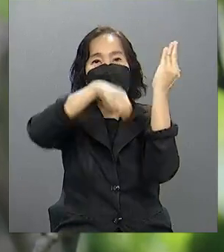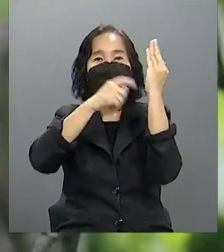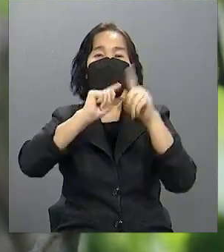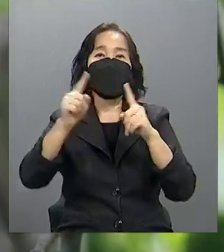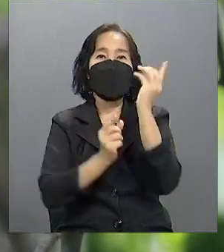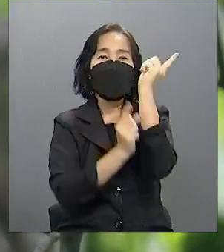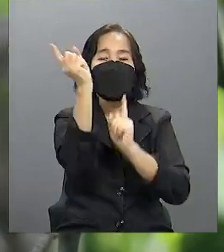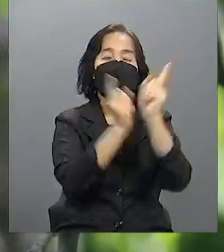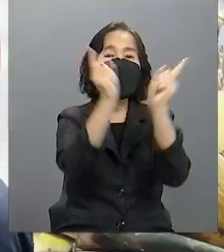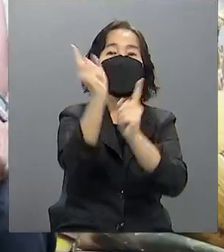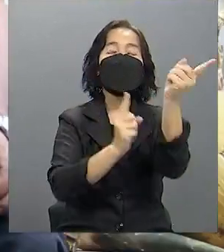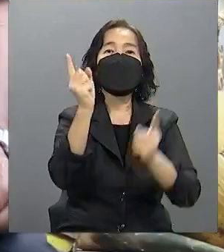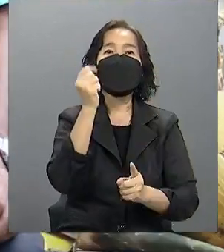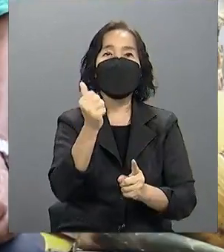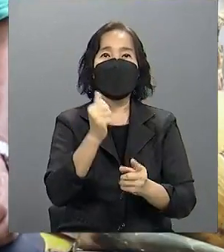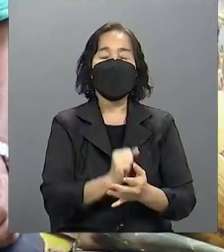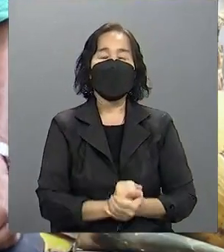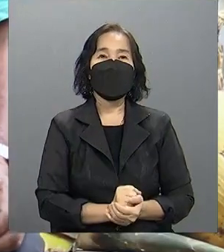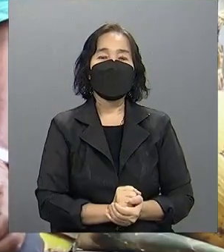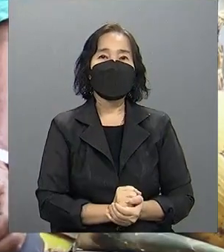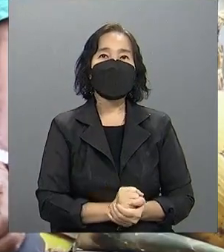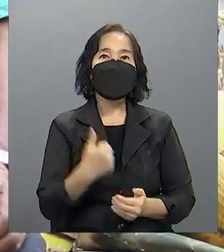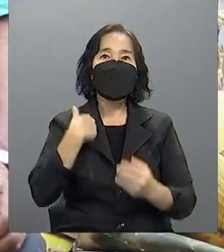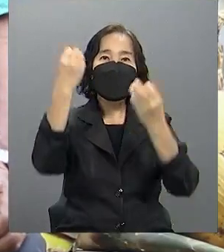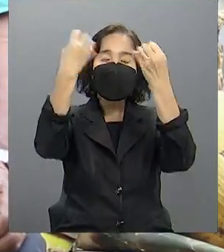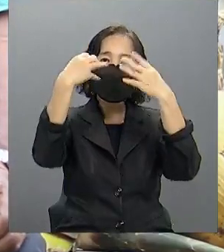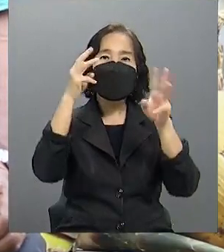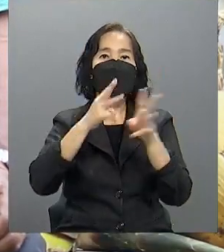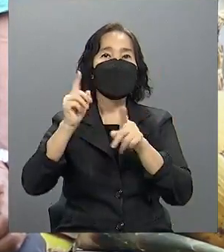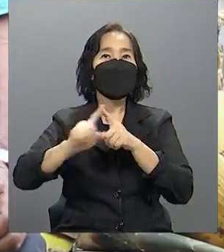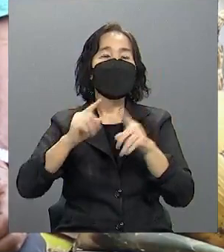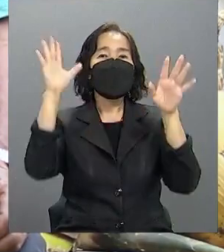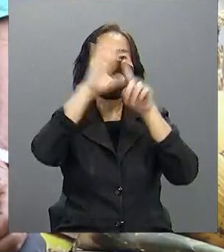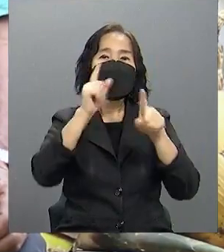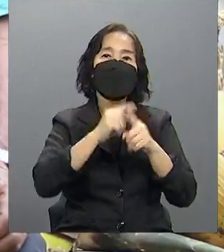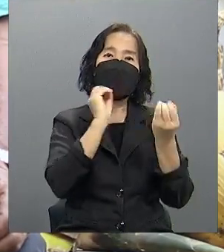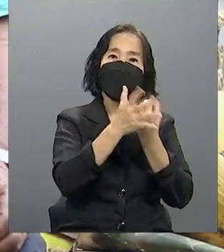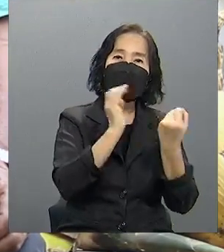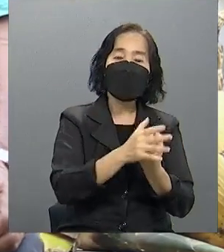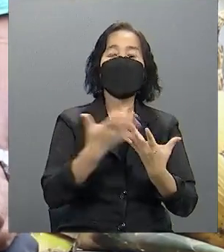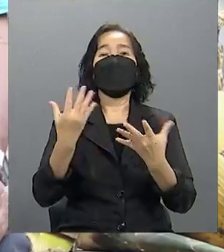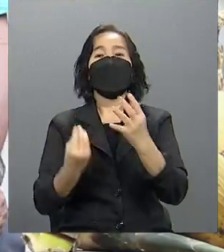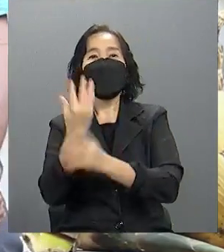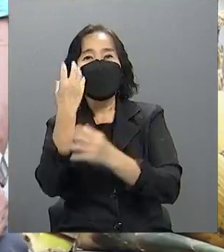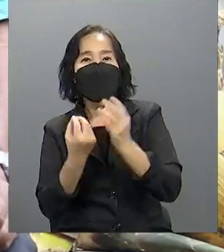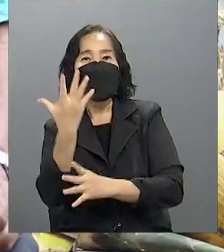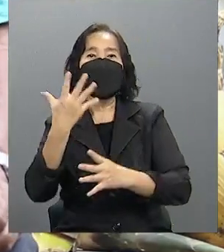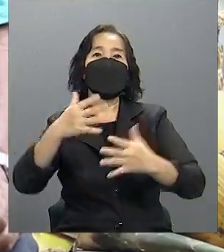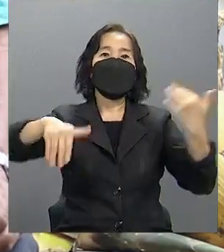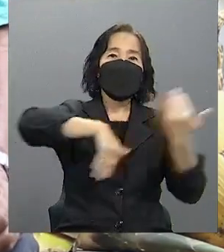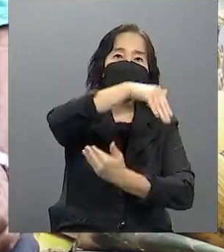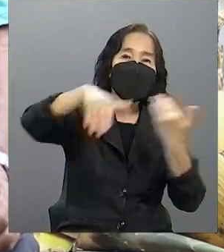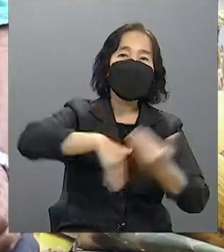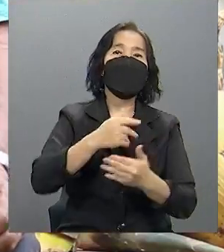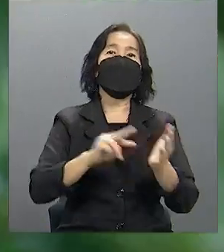าเฮ็ดจังได๋ต้นทุนสิบ่หายก็ปลูกต้นไม้เอามังไม้ไปขายเฮ็ดจังได๋จังมีมังไม้ขายตลอดปีก็ปลูกห